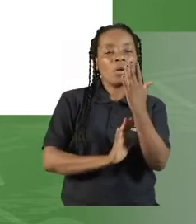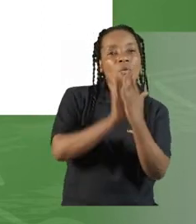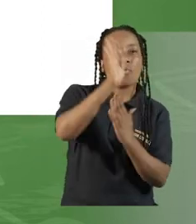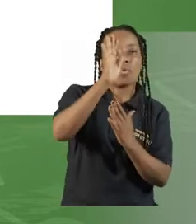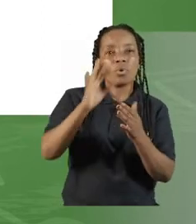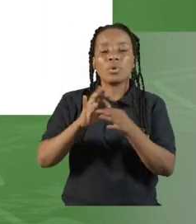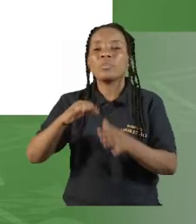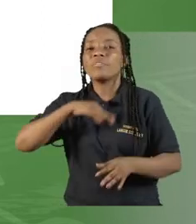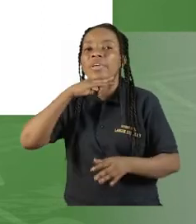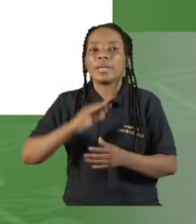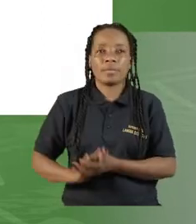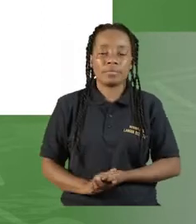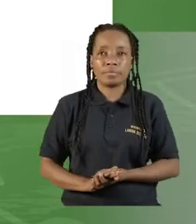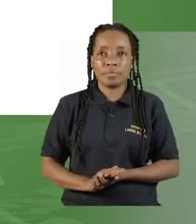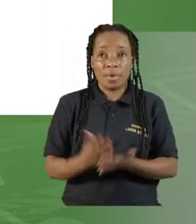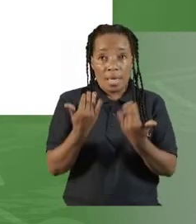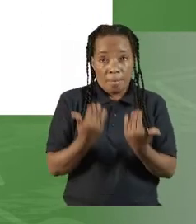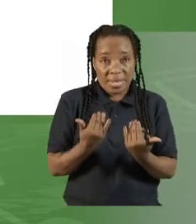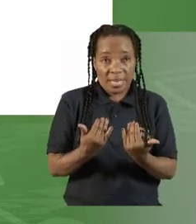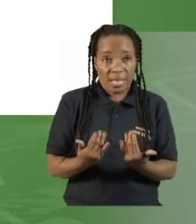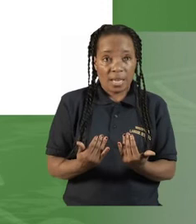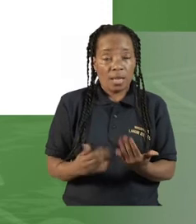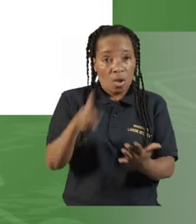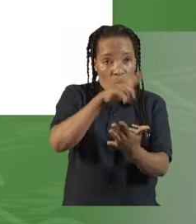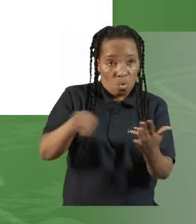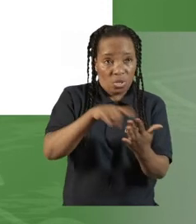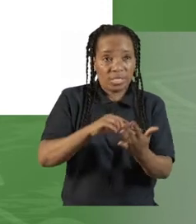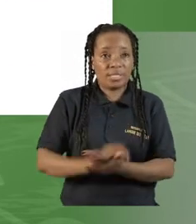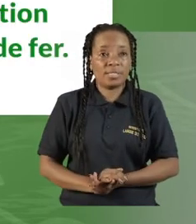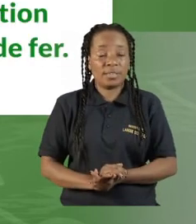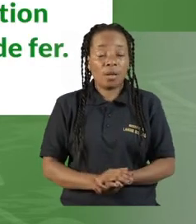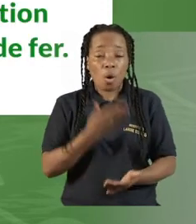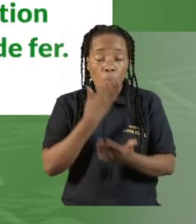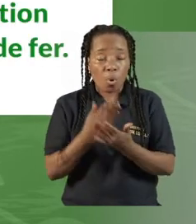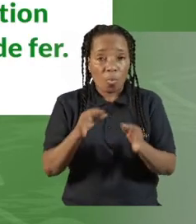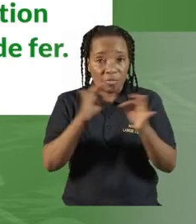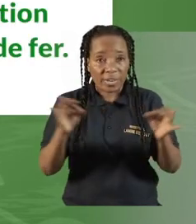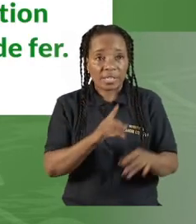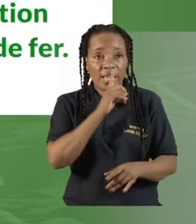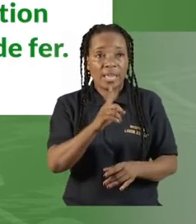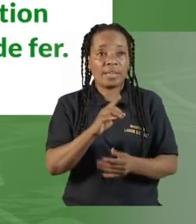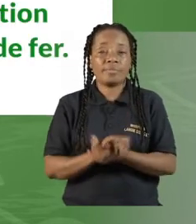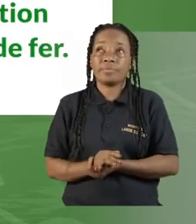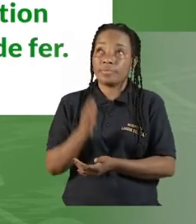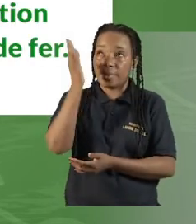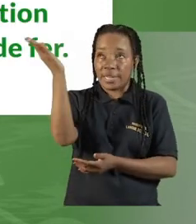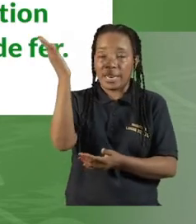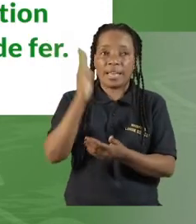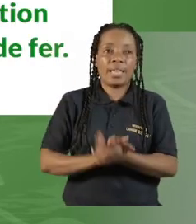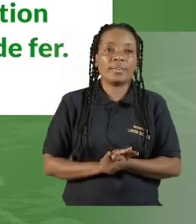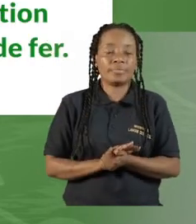Comme correction, nous avons la combustion du fer dans le